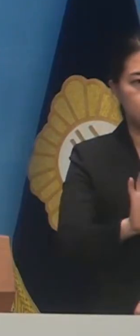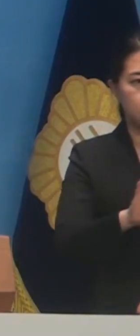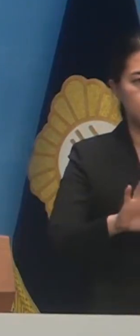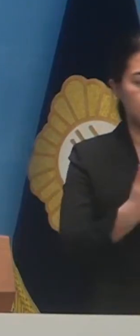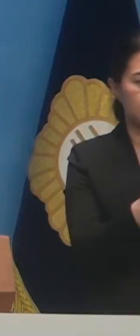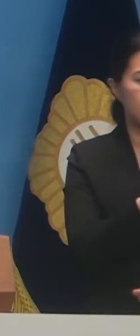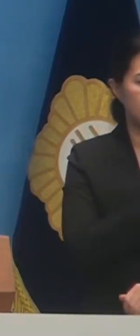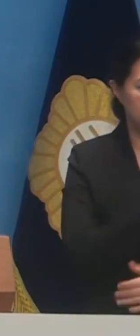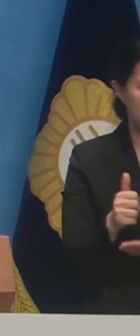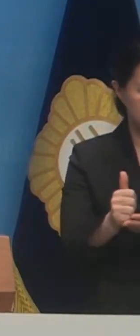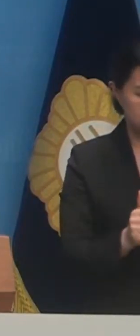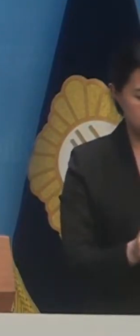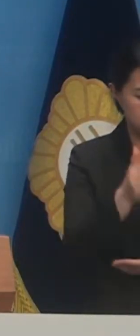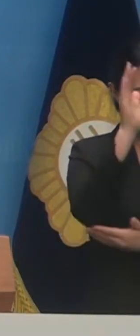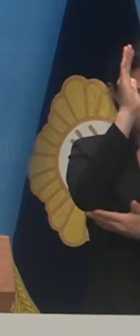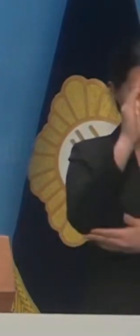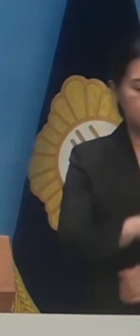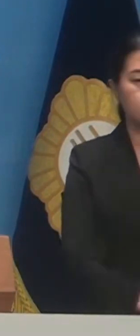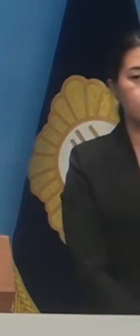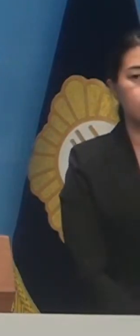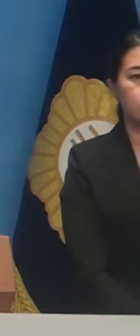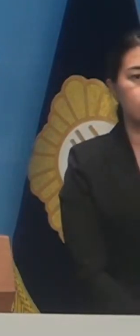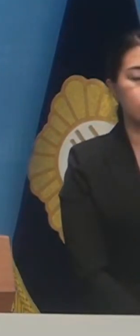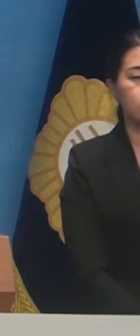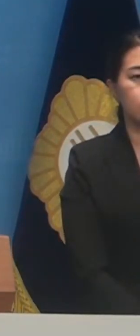국회의원님 모시고 발언 듣도록 하겠습니다.